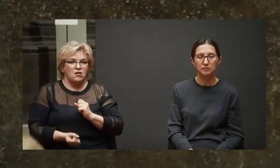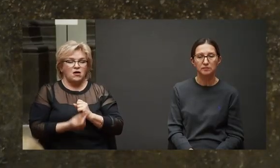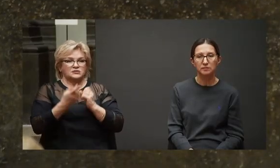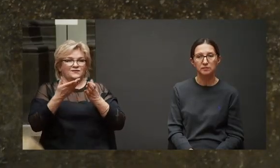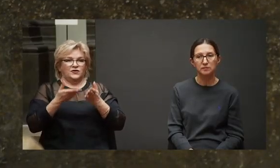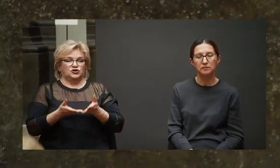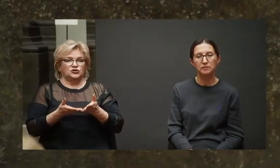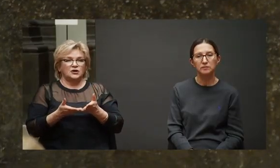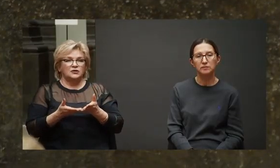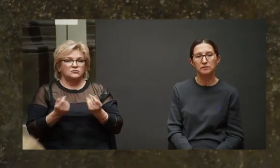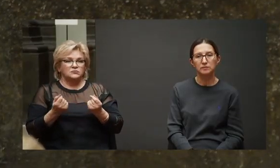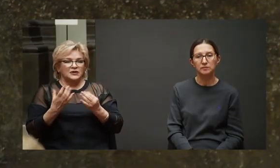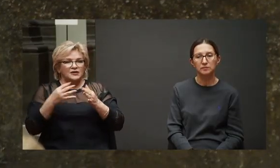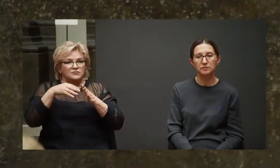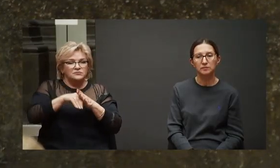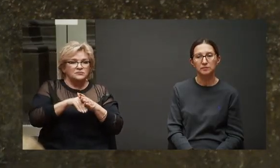оказываешься